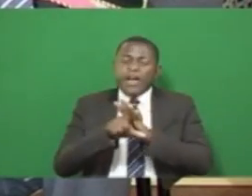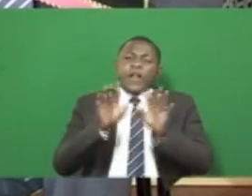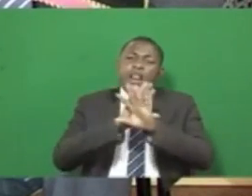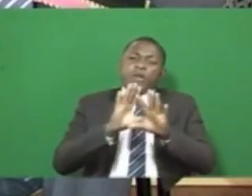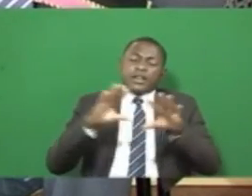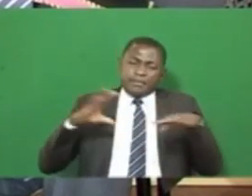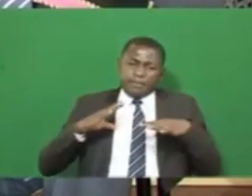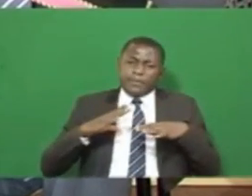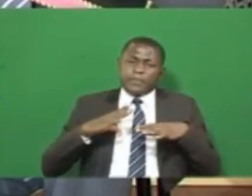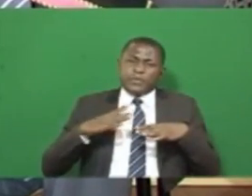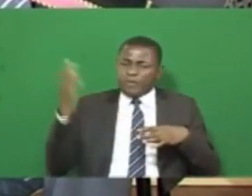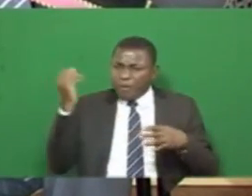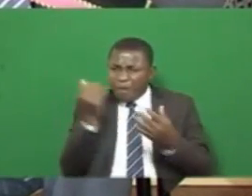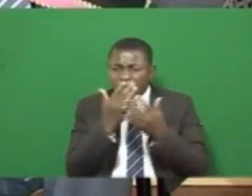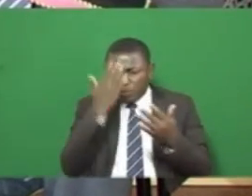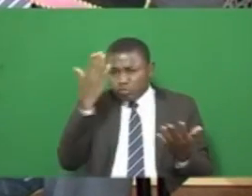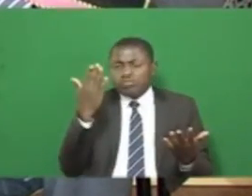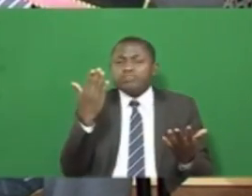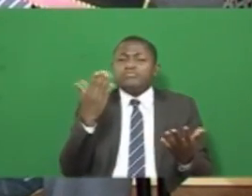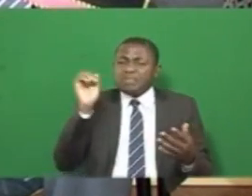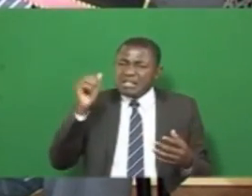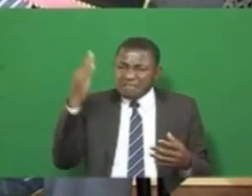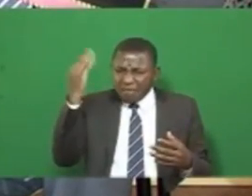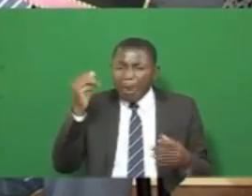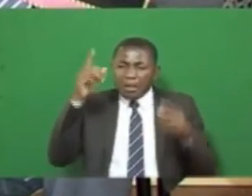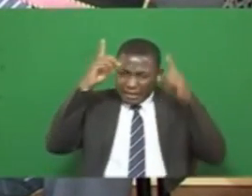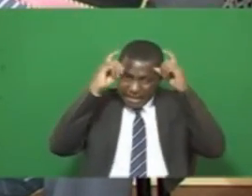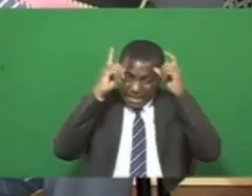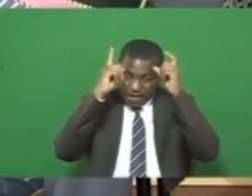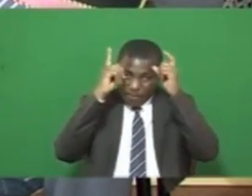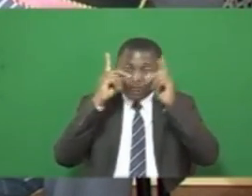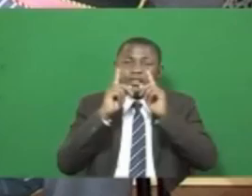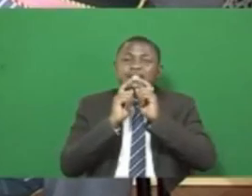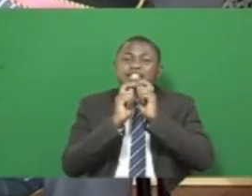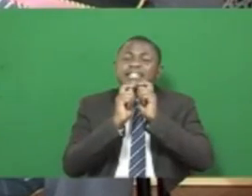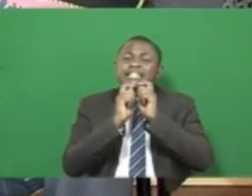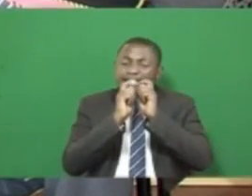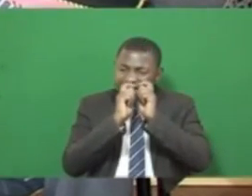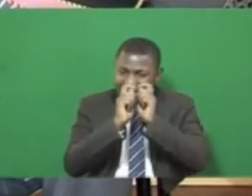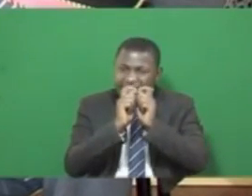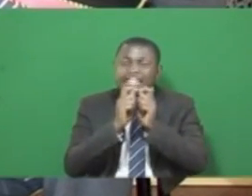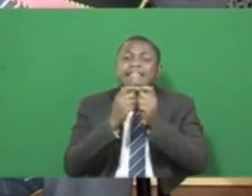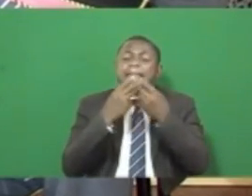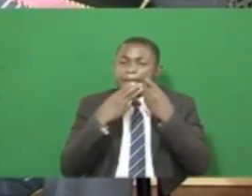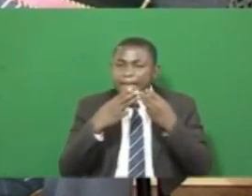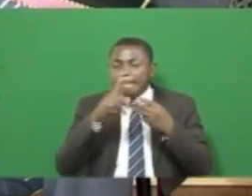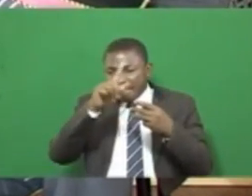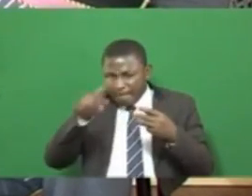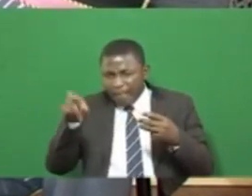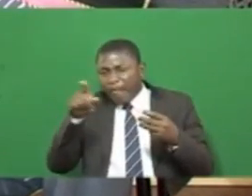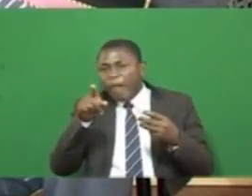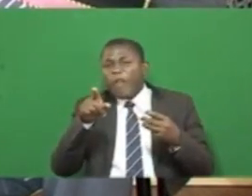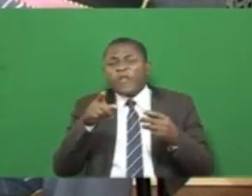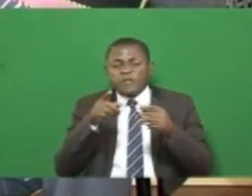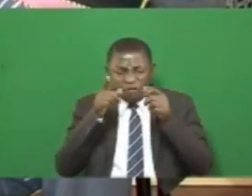kune wakaipa. Asiri kubva anyatsoti ngatiwirira neutite upombwe but pane one waakamaka